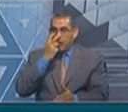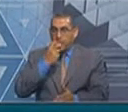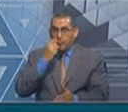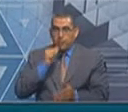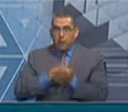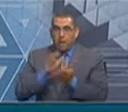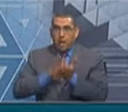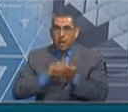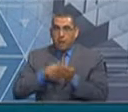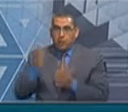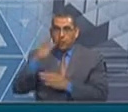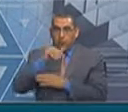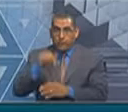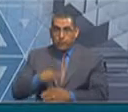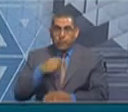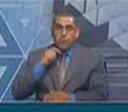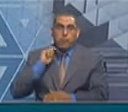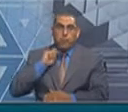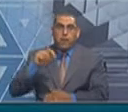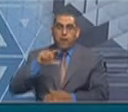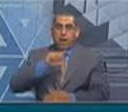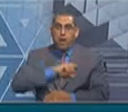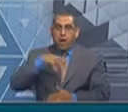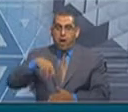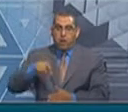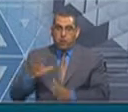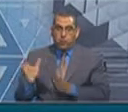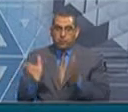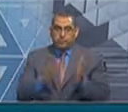الآمنة في محيط محافظة القاهرة.